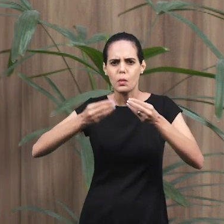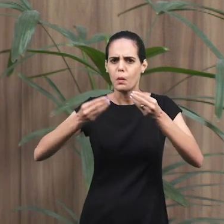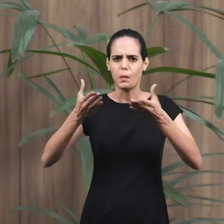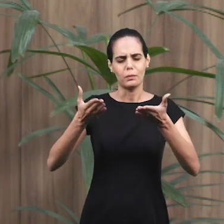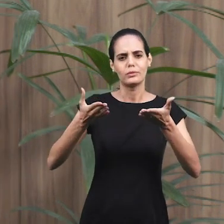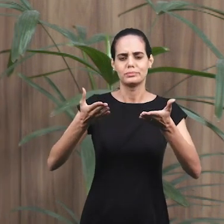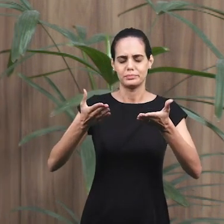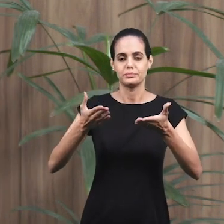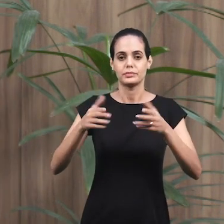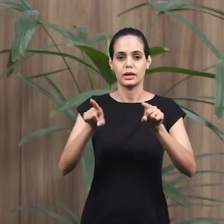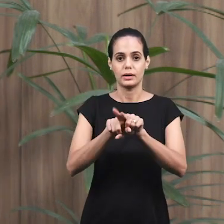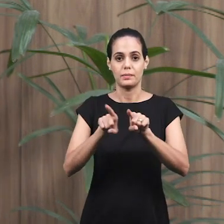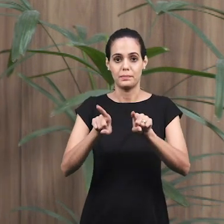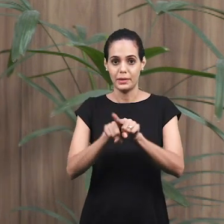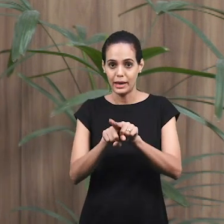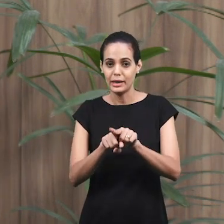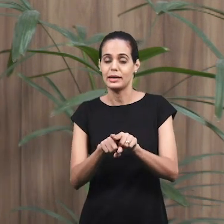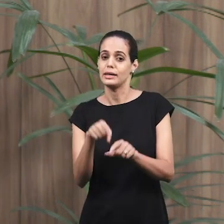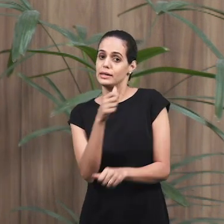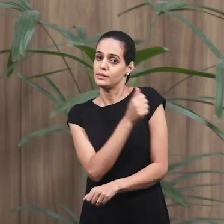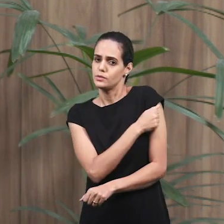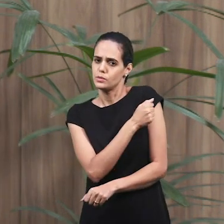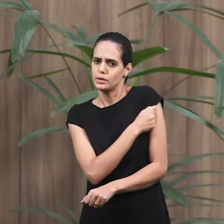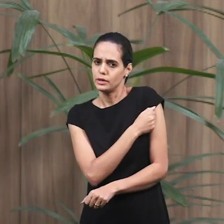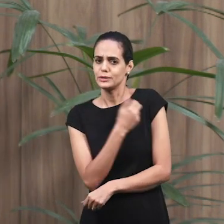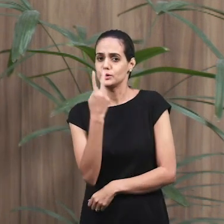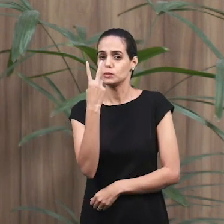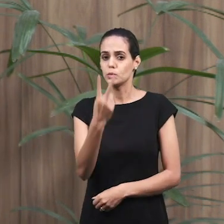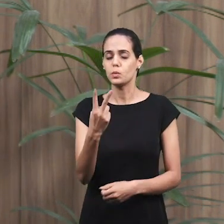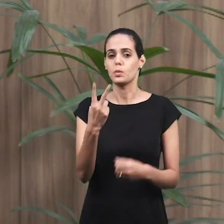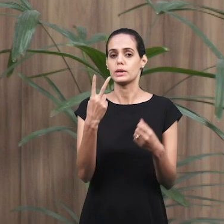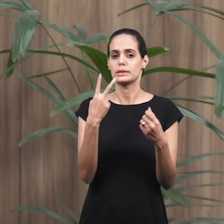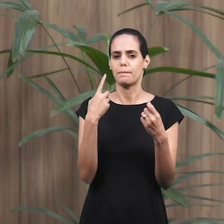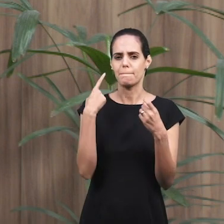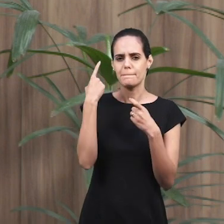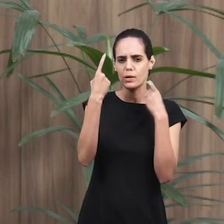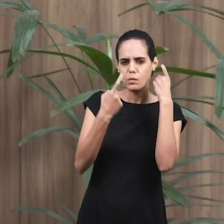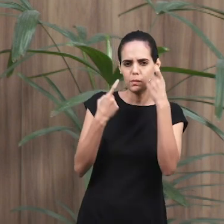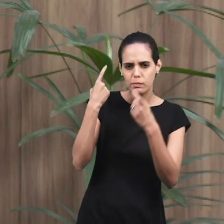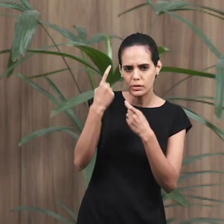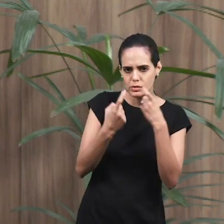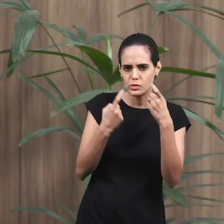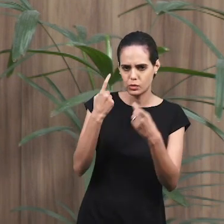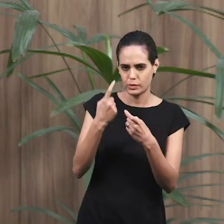étudiants, deux préoccupations à attirer l'attention dans le débat national.